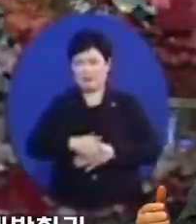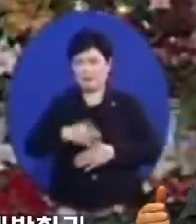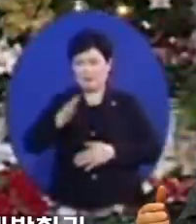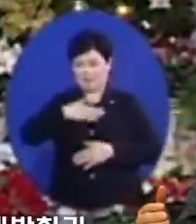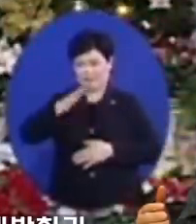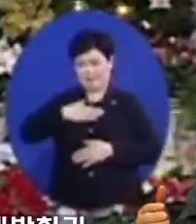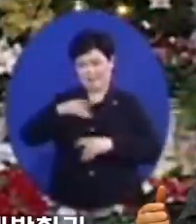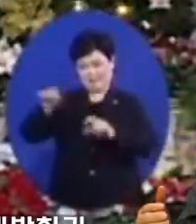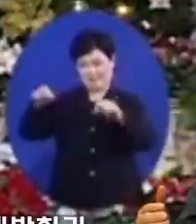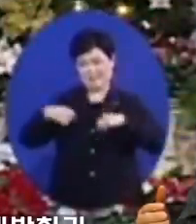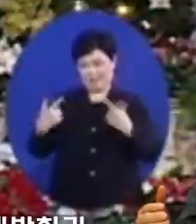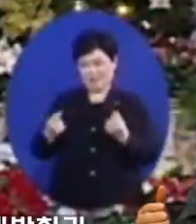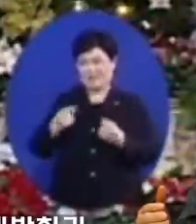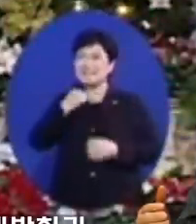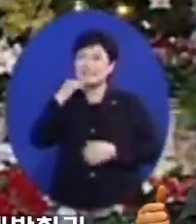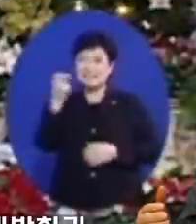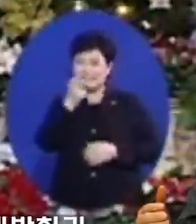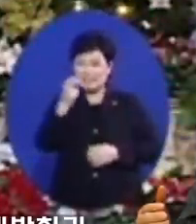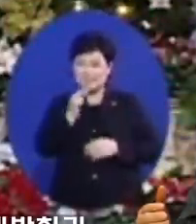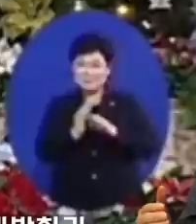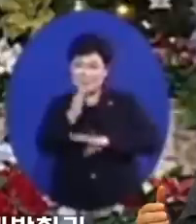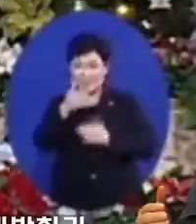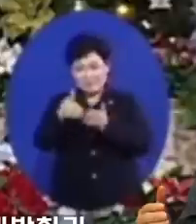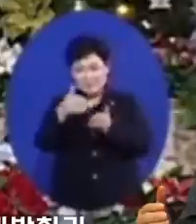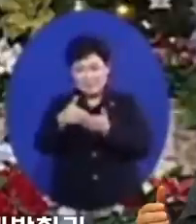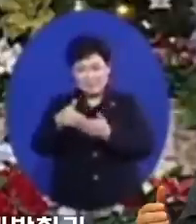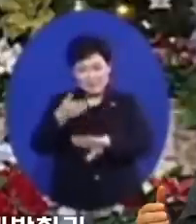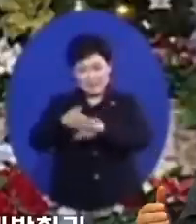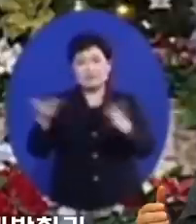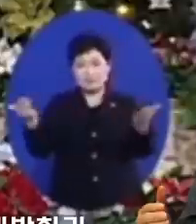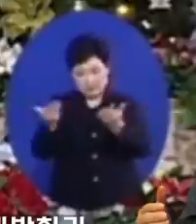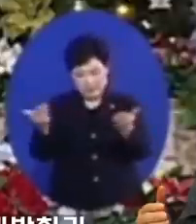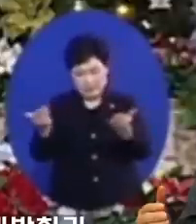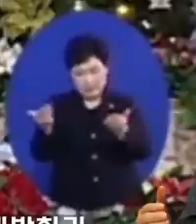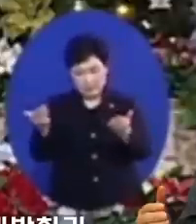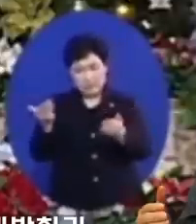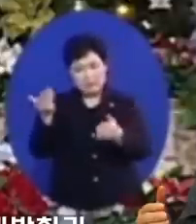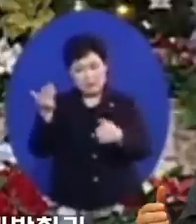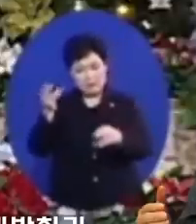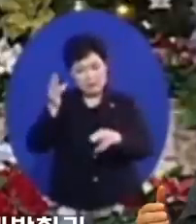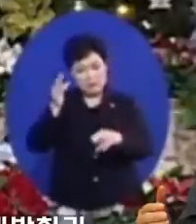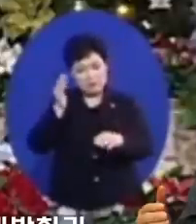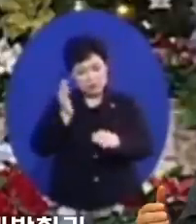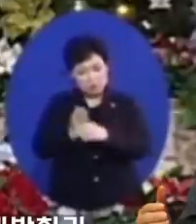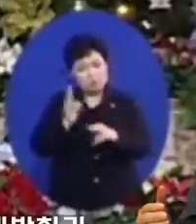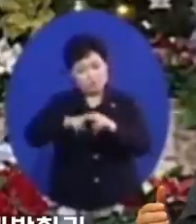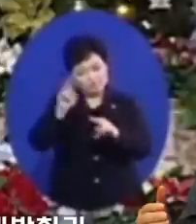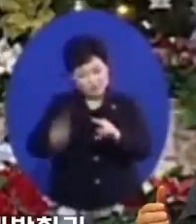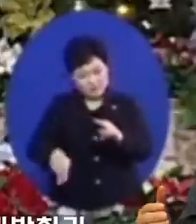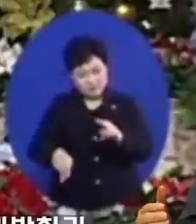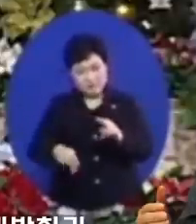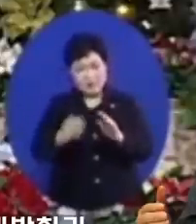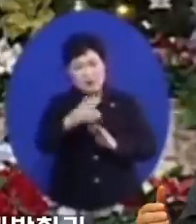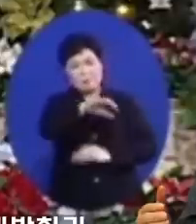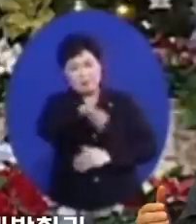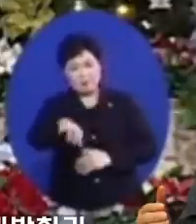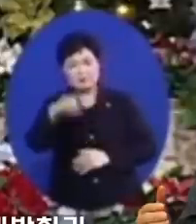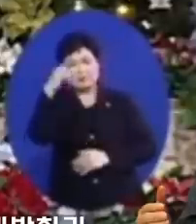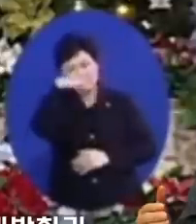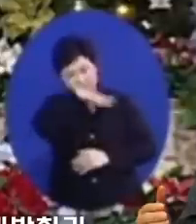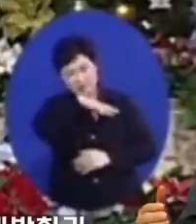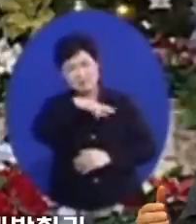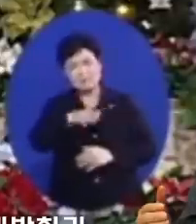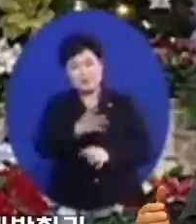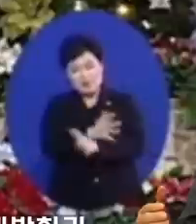돼서 화가가 되었습니다. 그는 다른 일을 하다가 은퇴하여 마을 노인정에서 체스를 하며 그저 시간을 보내고